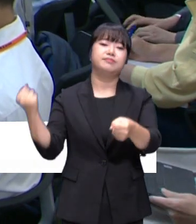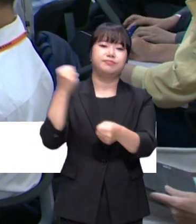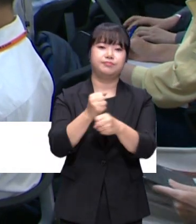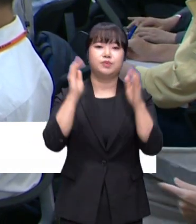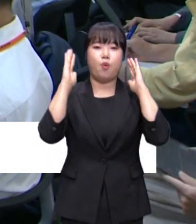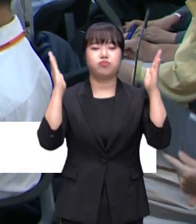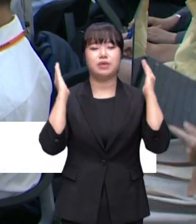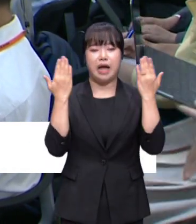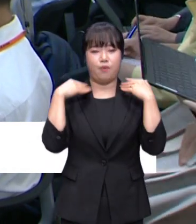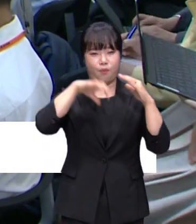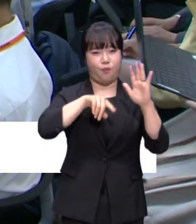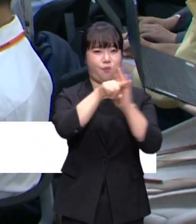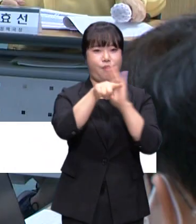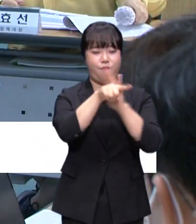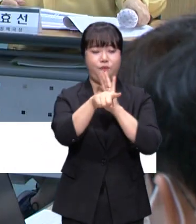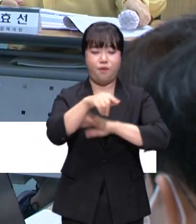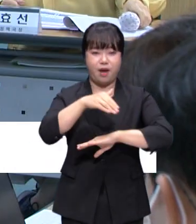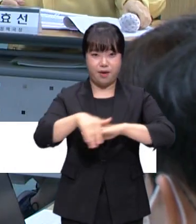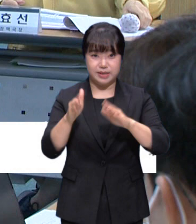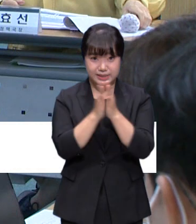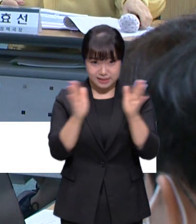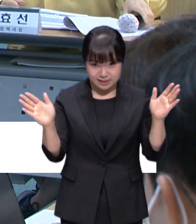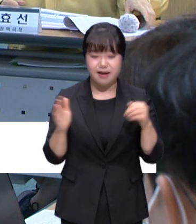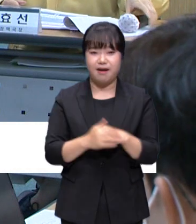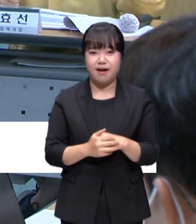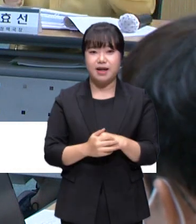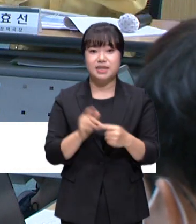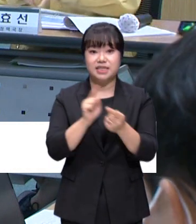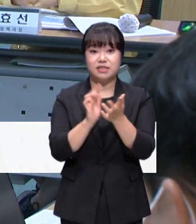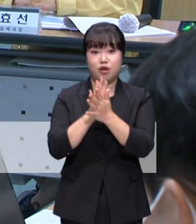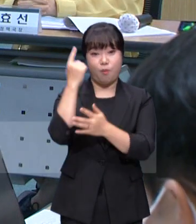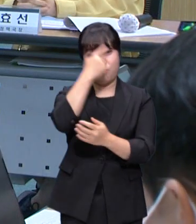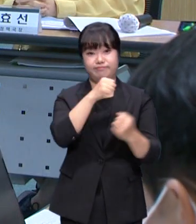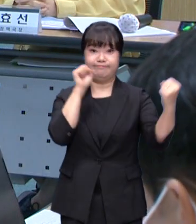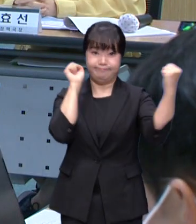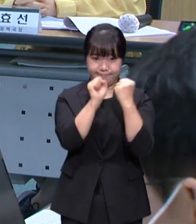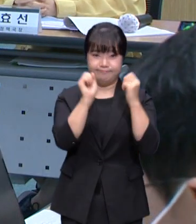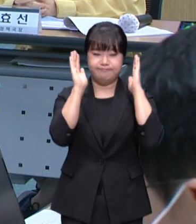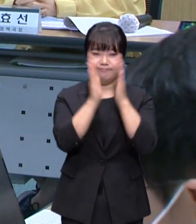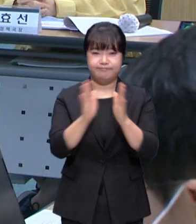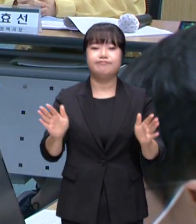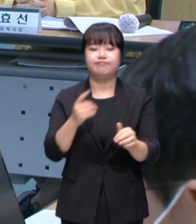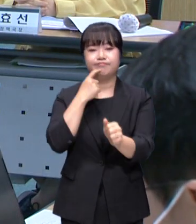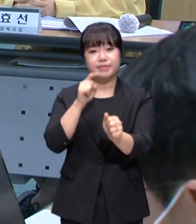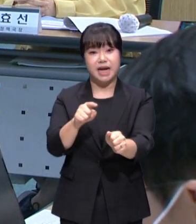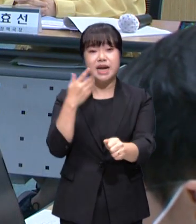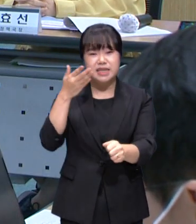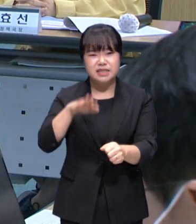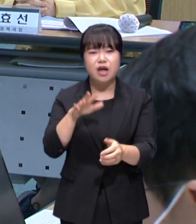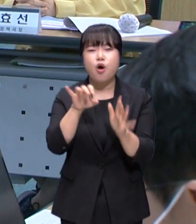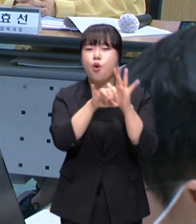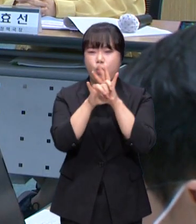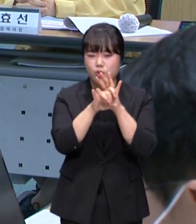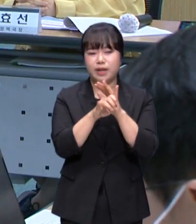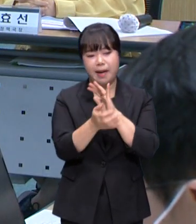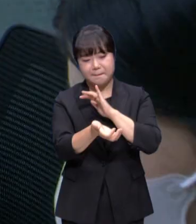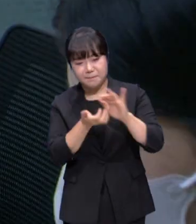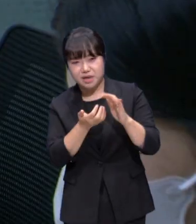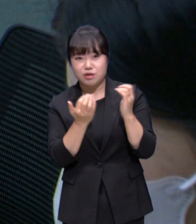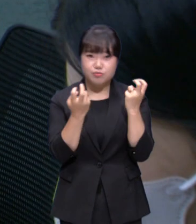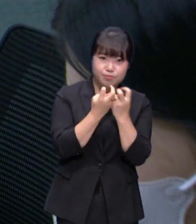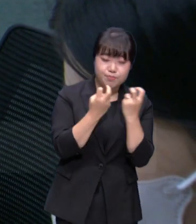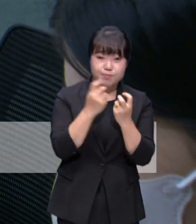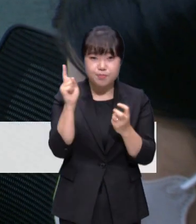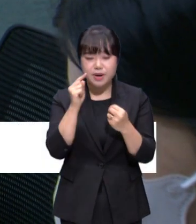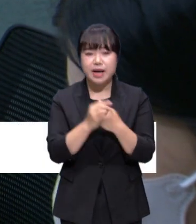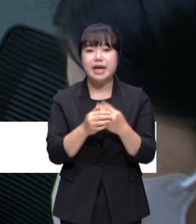위해 안정적으로 학교 수업이 진행되도록 대면 수업 시행이 원칙입니다. 다만 코로나19 대응을 위해 3주간